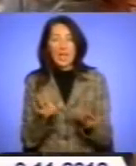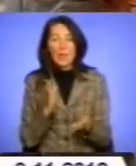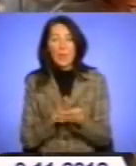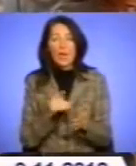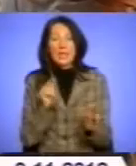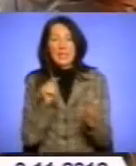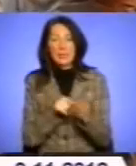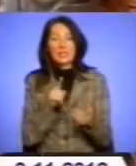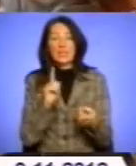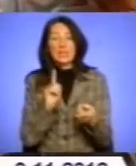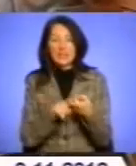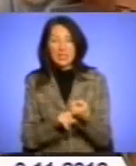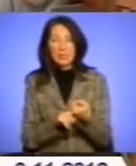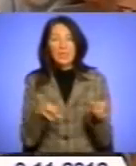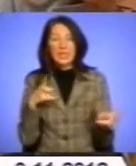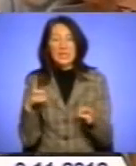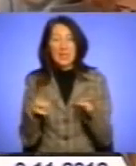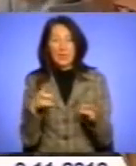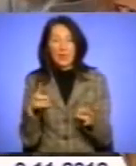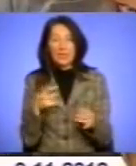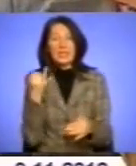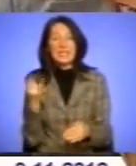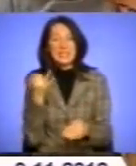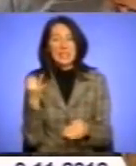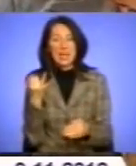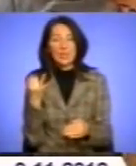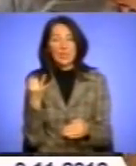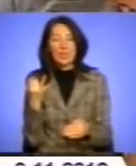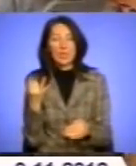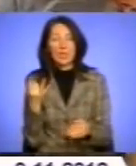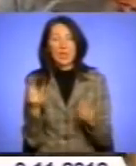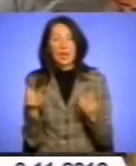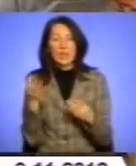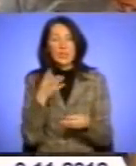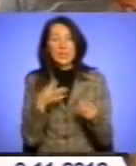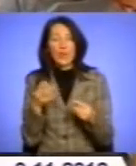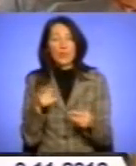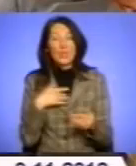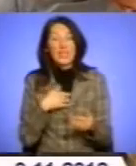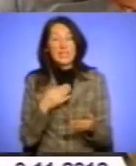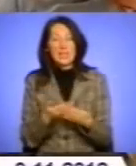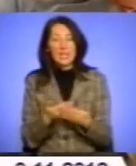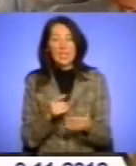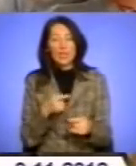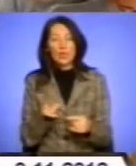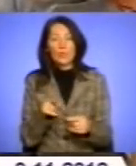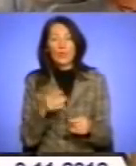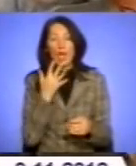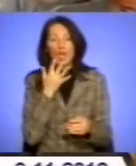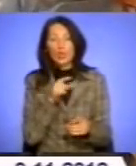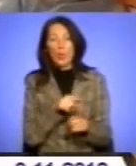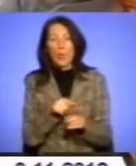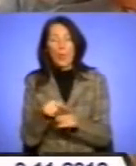меті зачепити, знервувати, зацікавити, заінтригувати. І мені здається, що саме іншомовна лексика